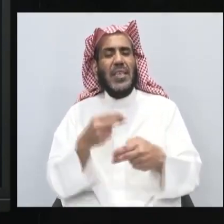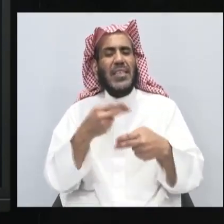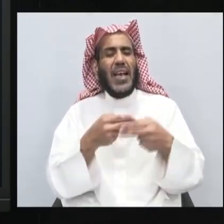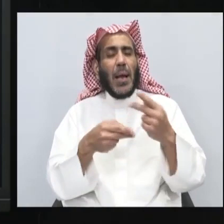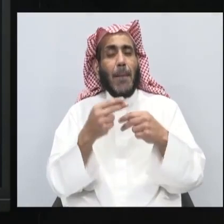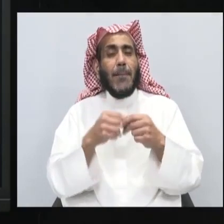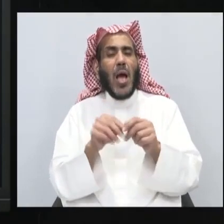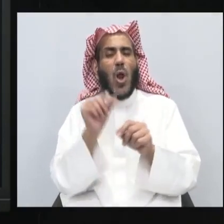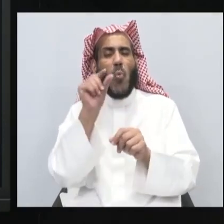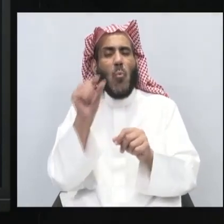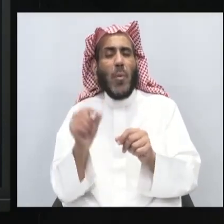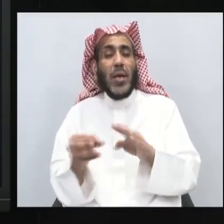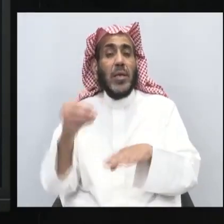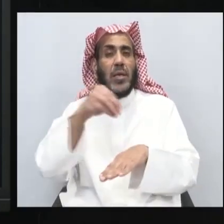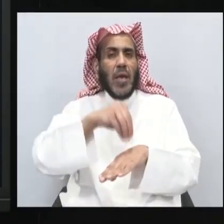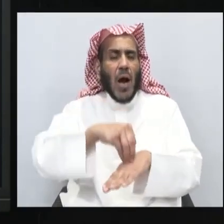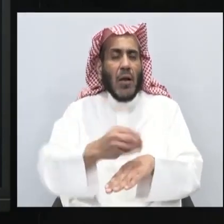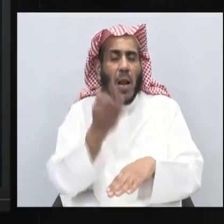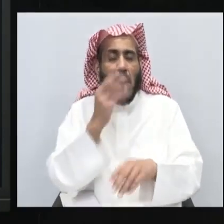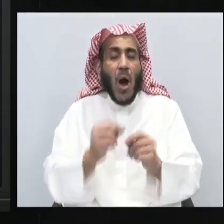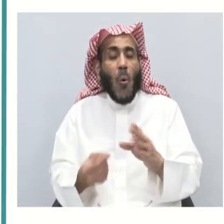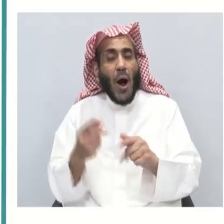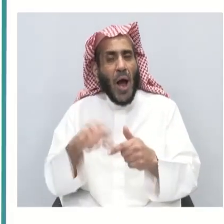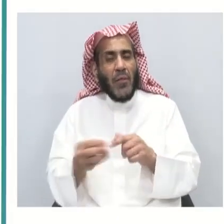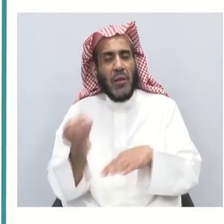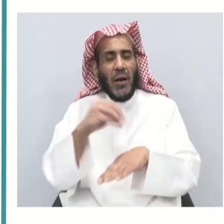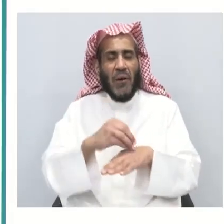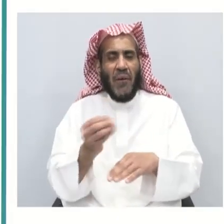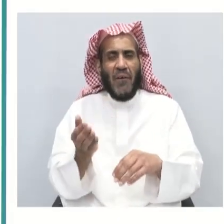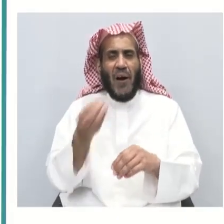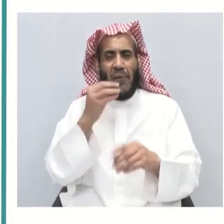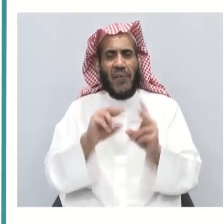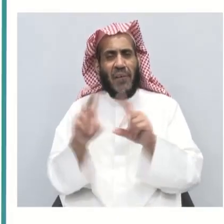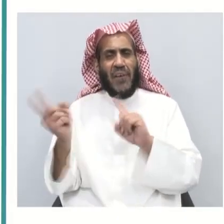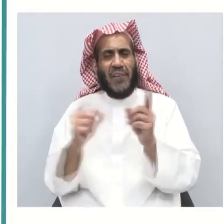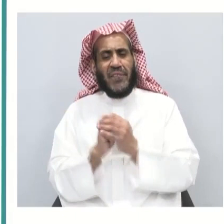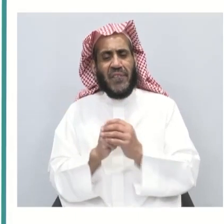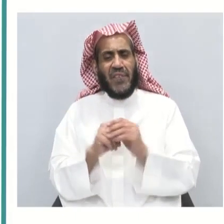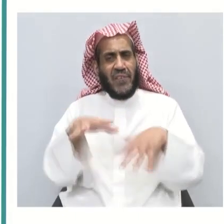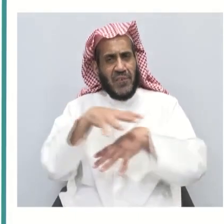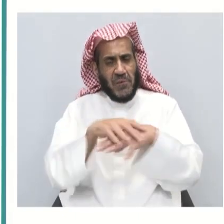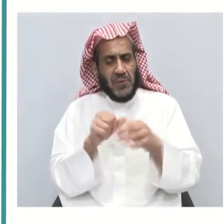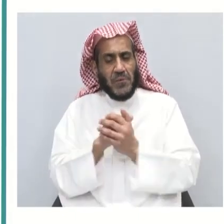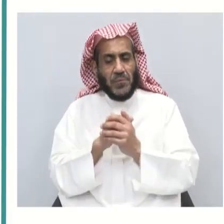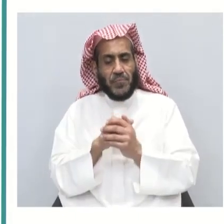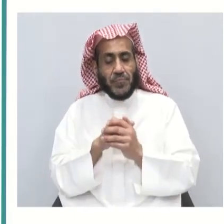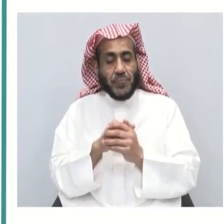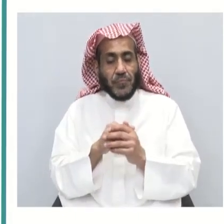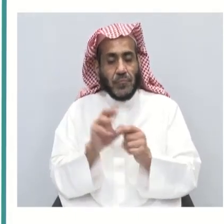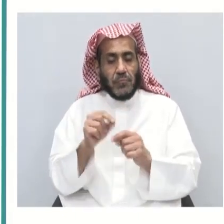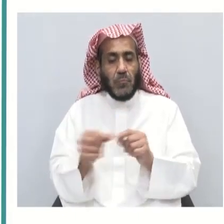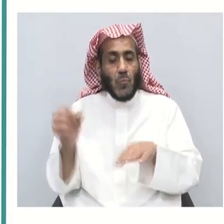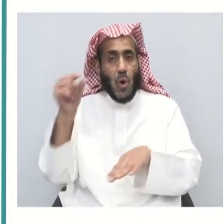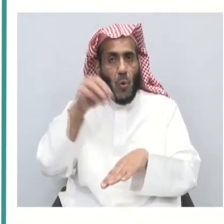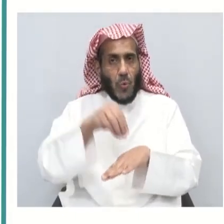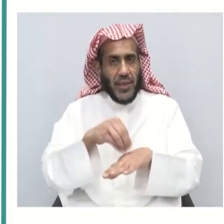التراكيب الأنبوبية لنقل الماء والغذاء. لنشاهد هذه المقارنة، هذا الجدول، من ناحية أوعية